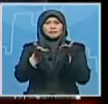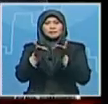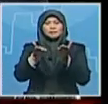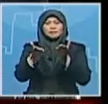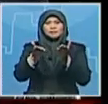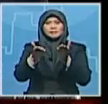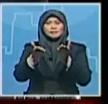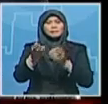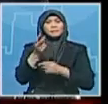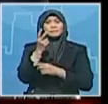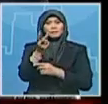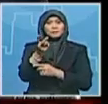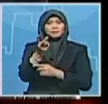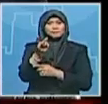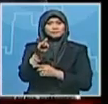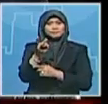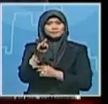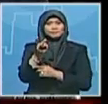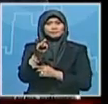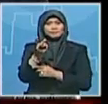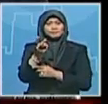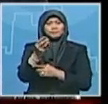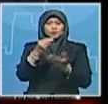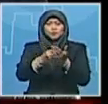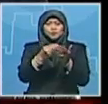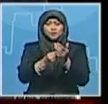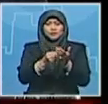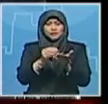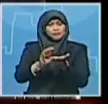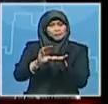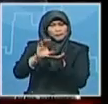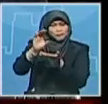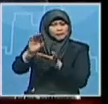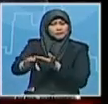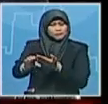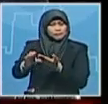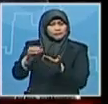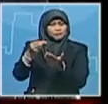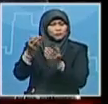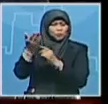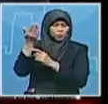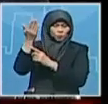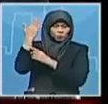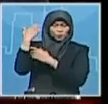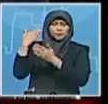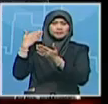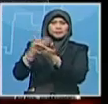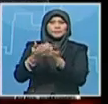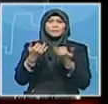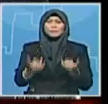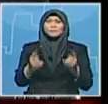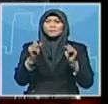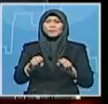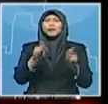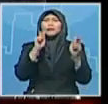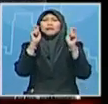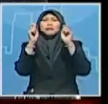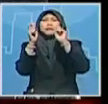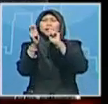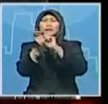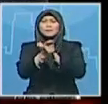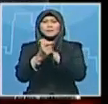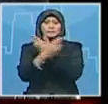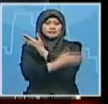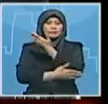kita melihat bahawa dalam konteks ini, peruntukan yang diberikan dari dulu lagi sehingga sekarang, kita telah dapat mentransformasikan